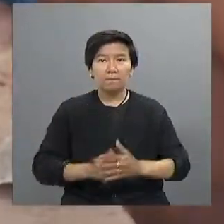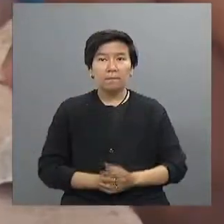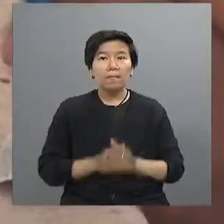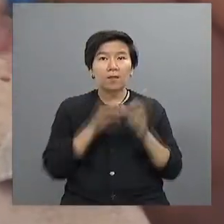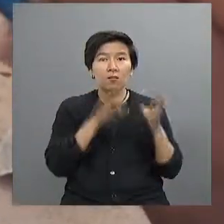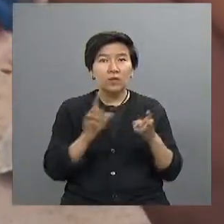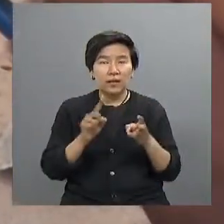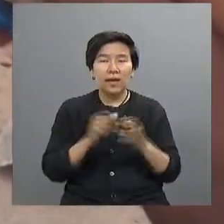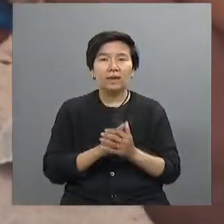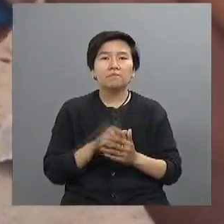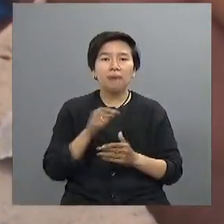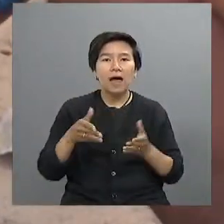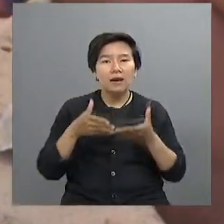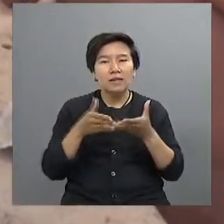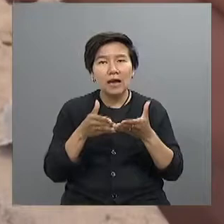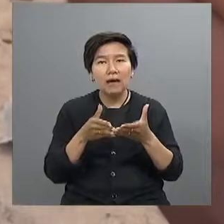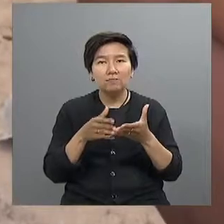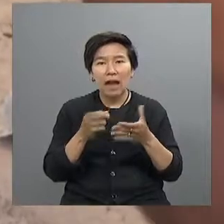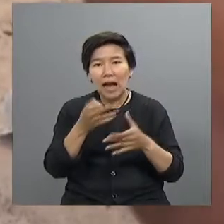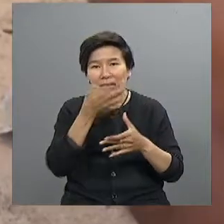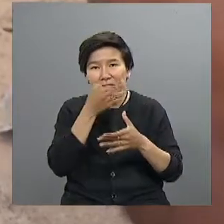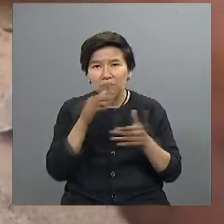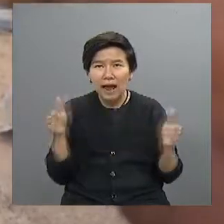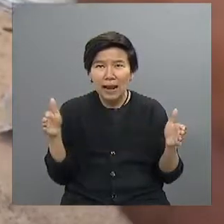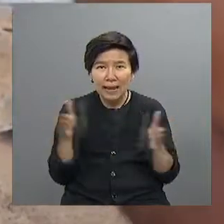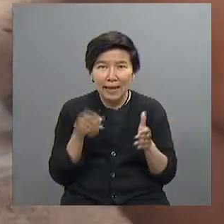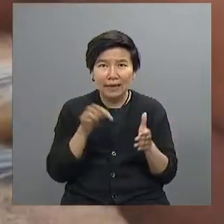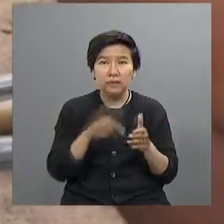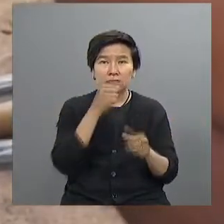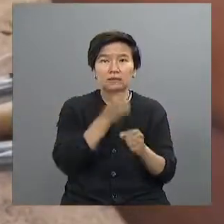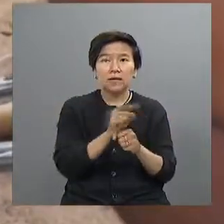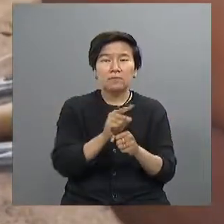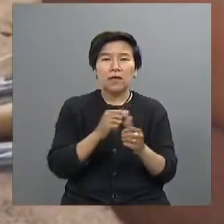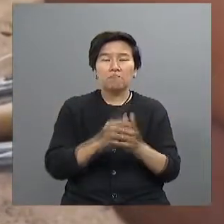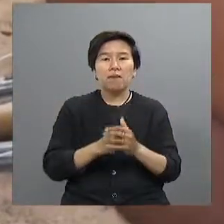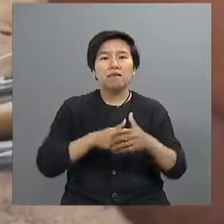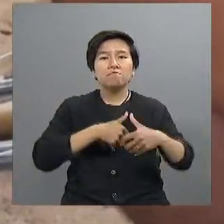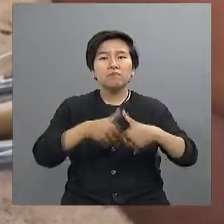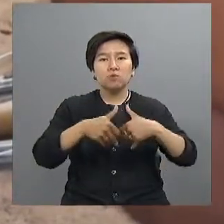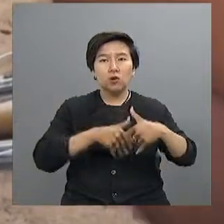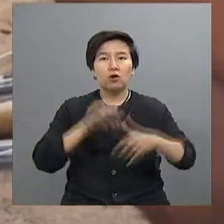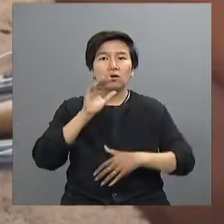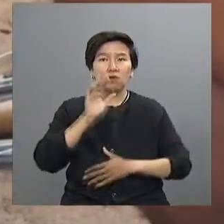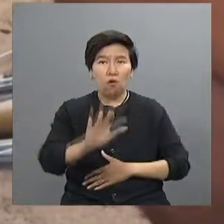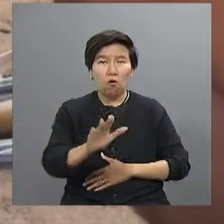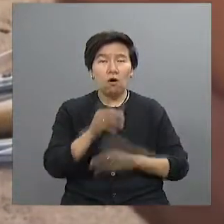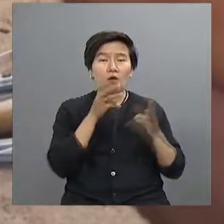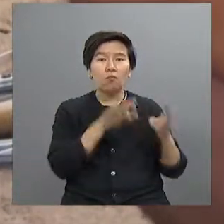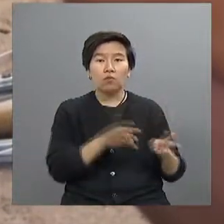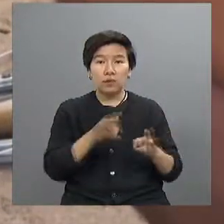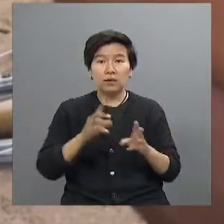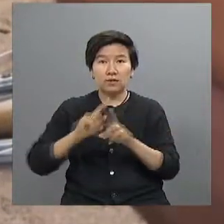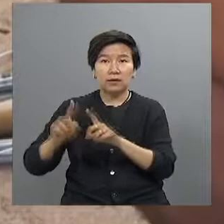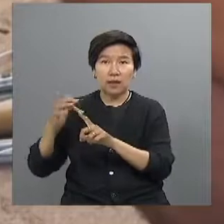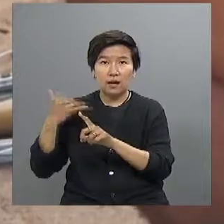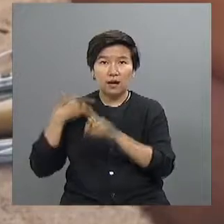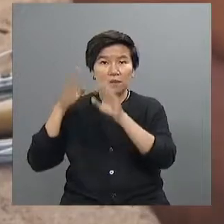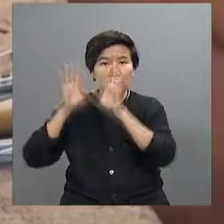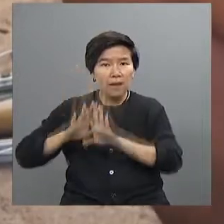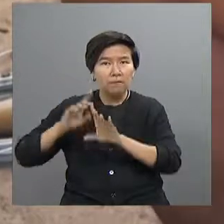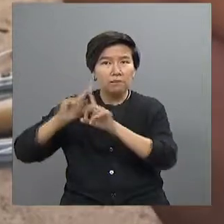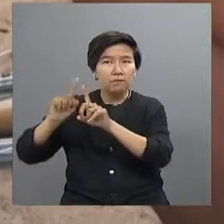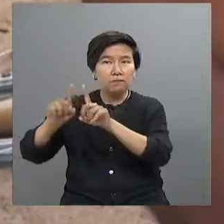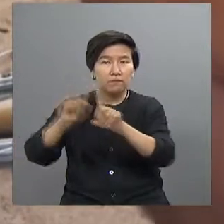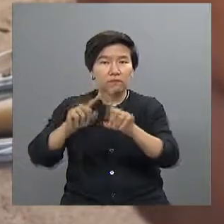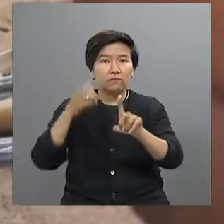เล็กที่ใช้เครื่องมือการหาปลาแบบพื้นบ้านซึ่งมีวิธีการและรูปแบบแตกต่างกันออกไ